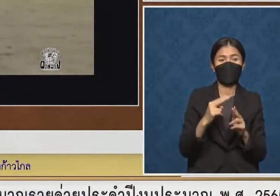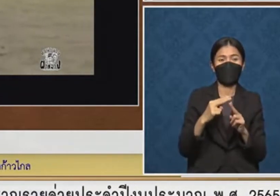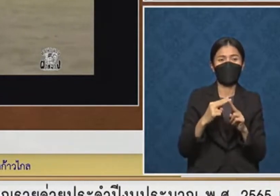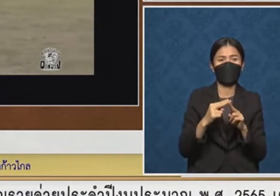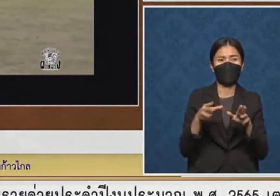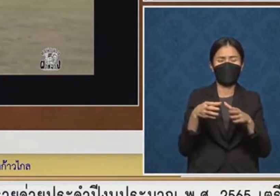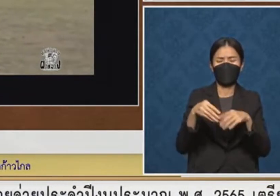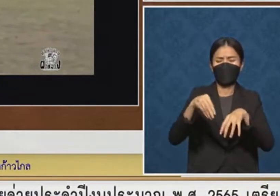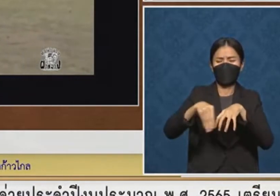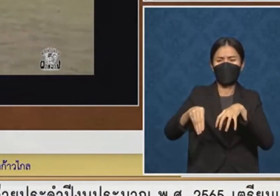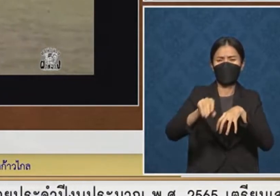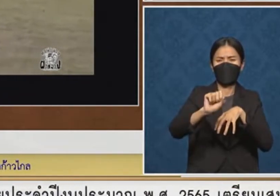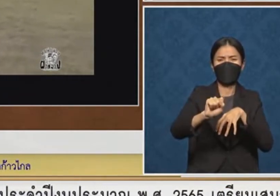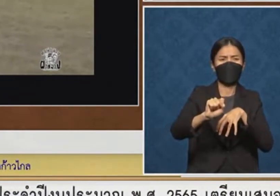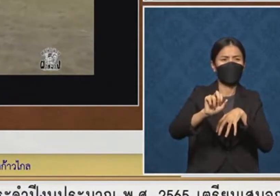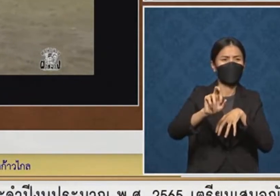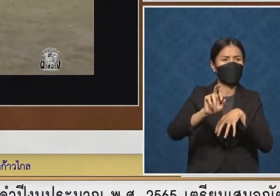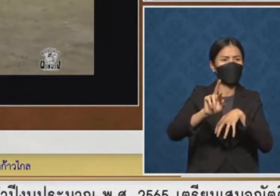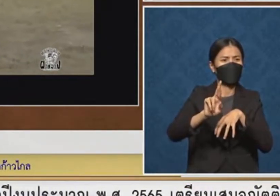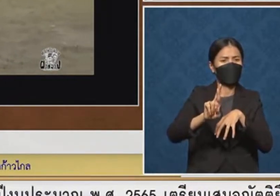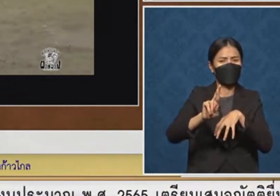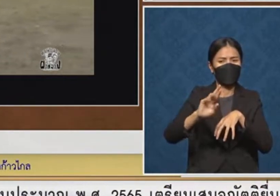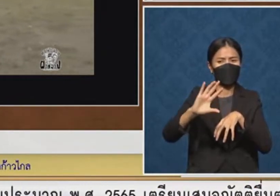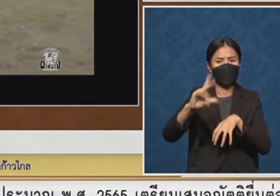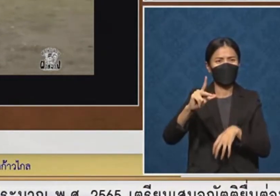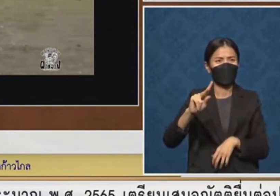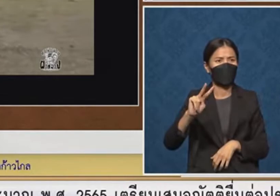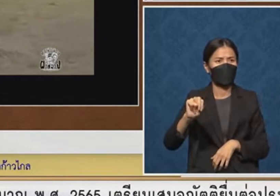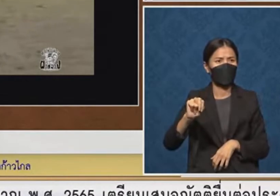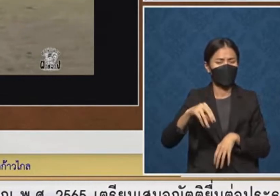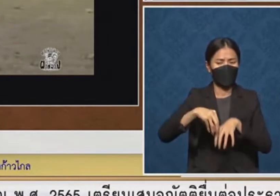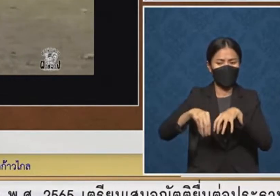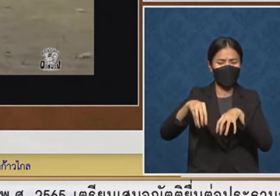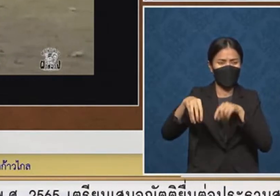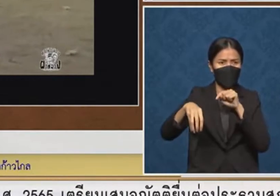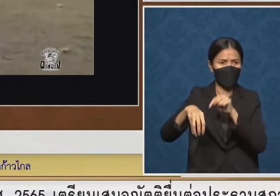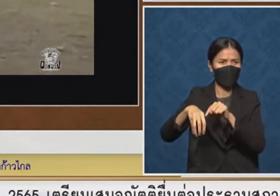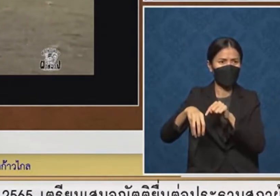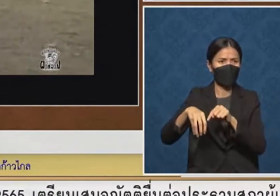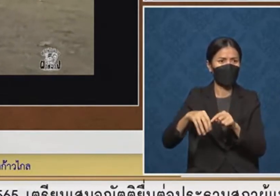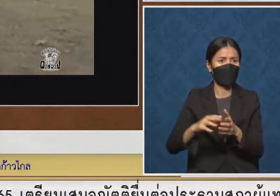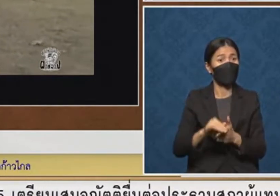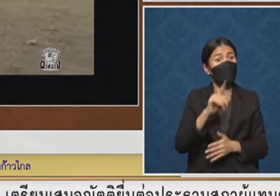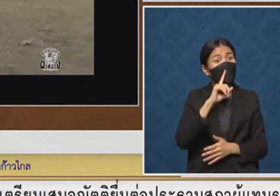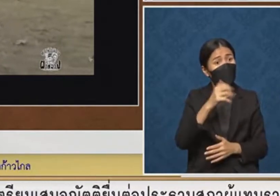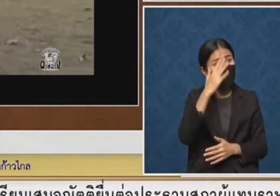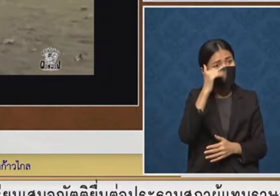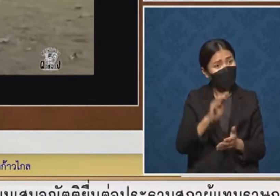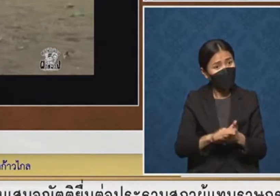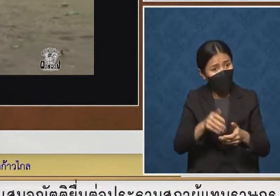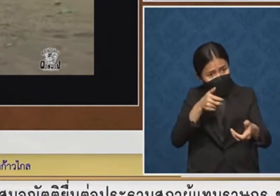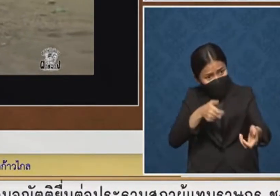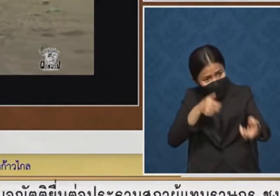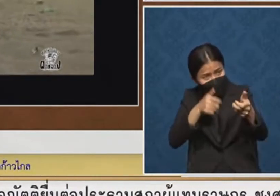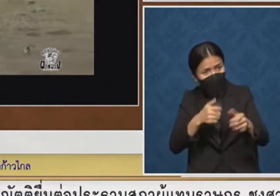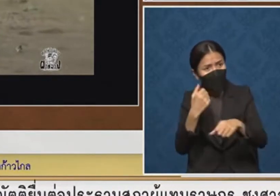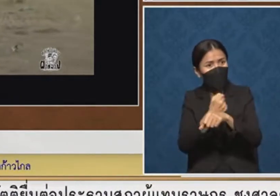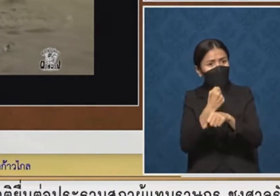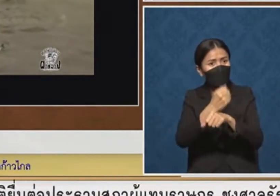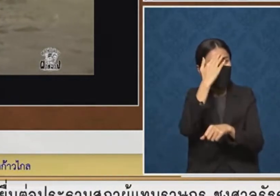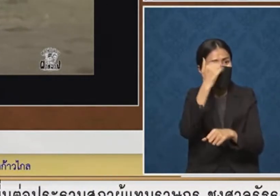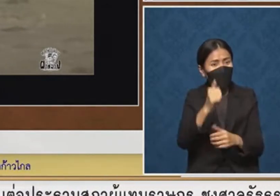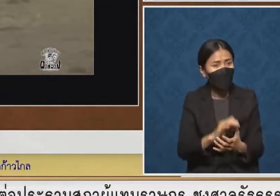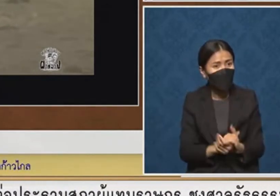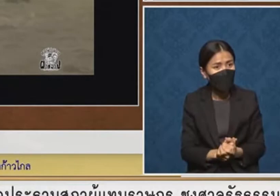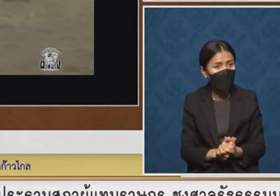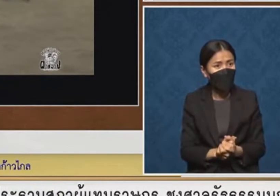เขาฝกยปกดวยหครัจะปรบปโงชาวพื้นบ้านเนี่ยทำไมตฝึกยิป M16ครับต้ฝกยิปนนี้ลกซองครัผมไมเข้าใจ